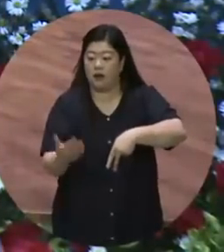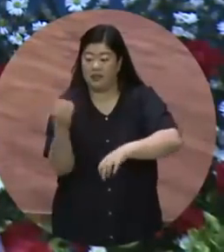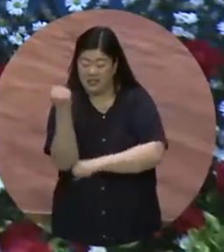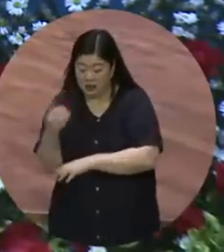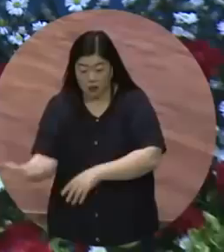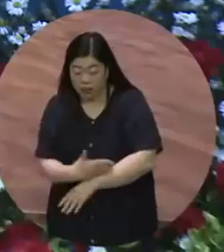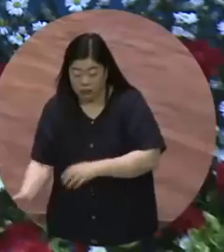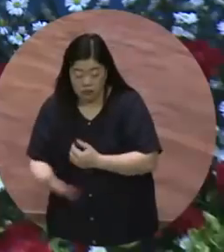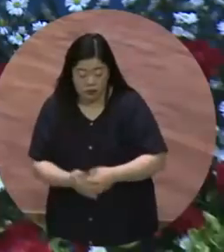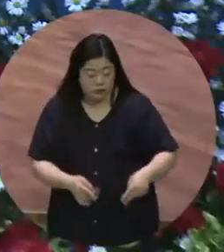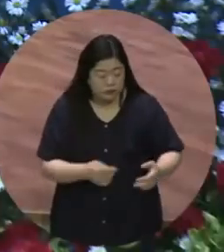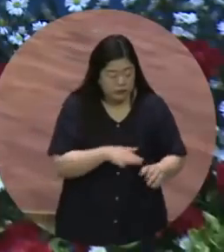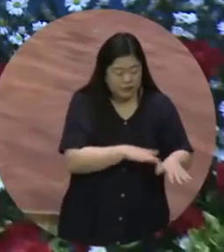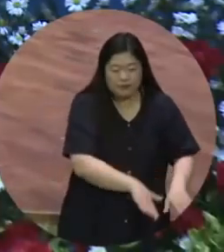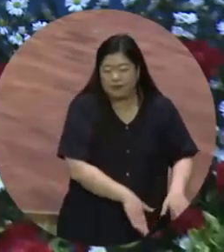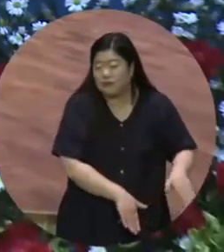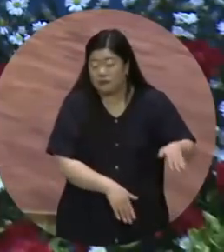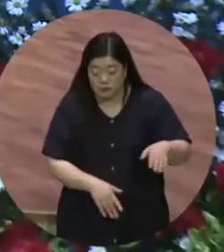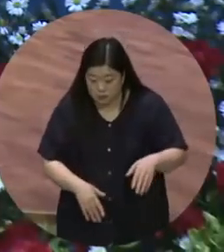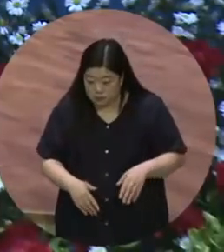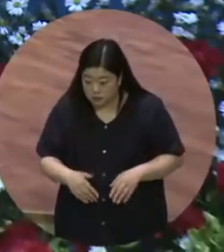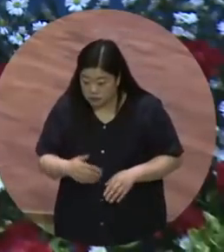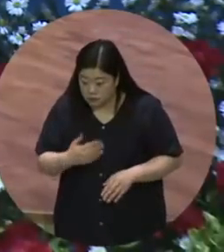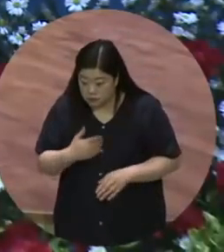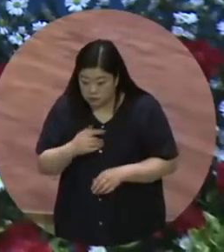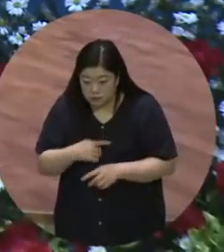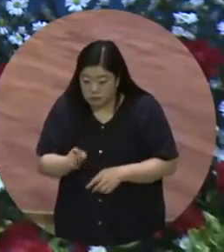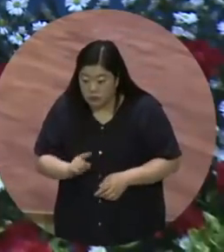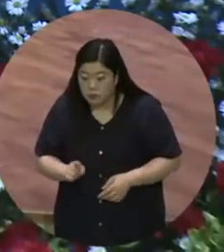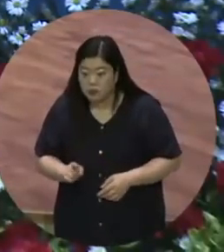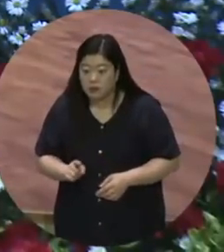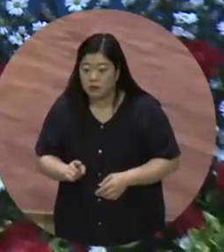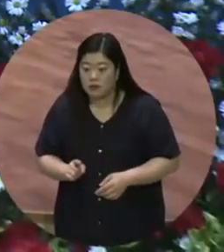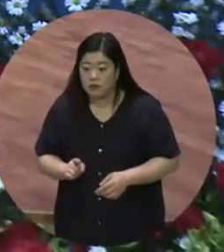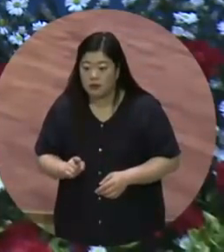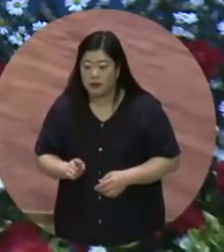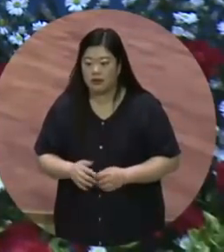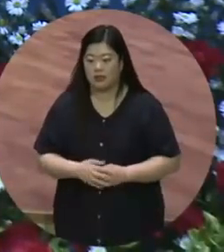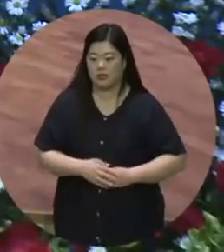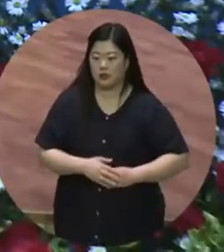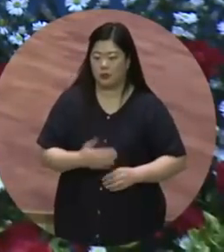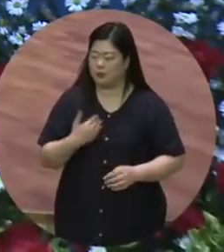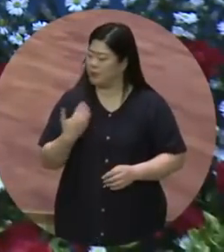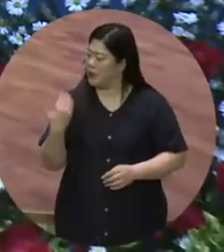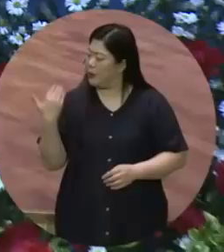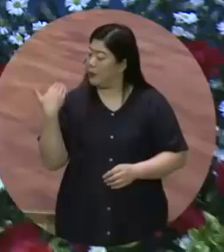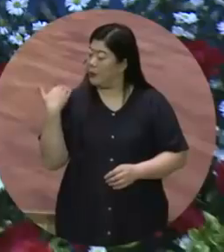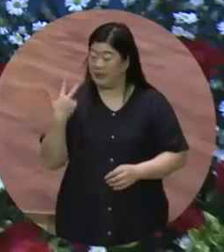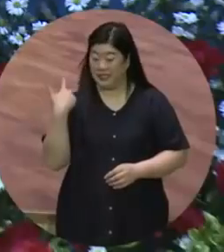위한 237 서밋 헌금을 작정했는데, 지난주에 1차 작정한 것이